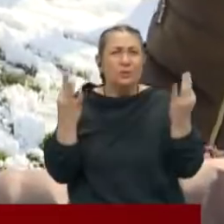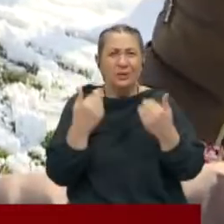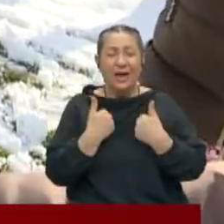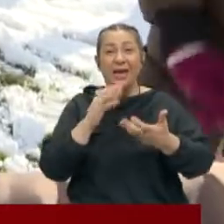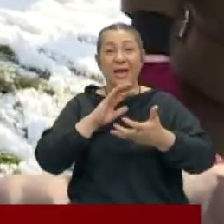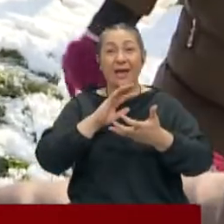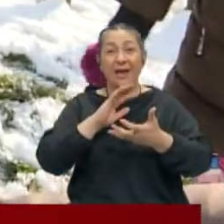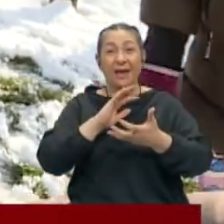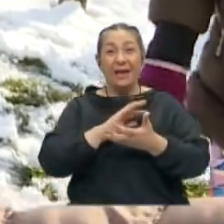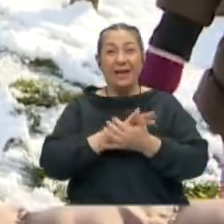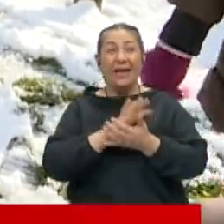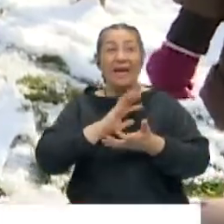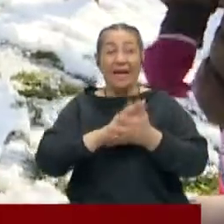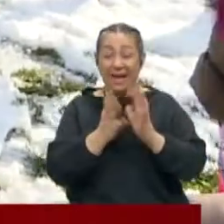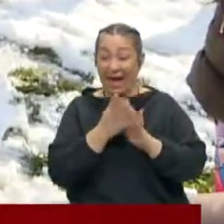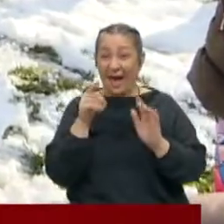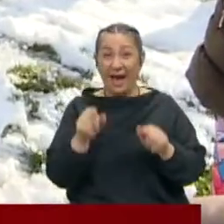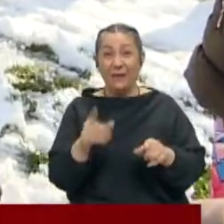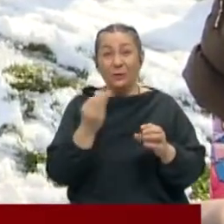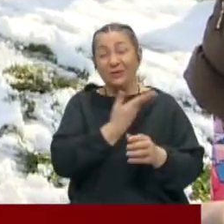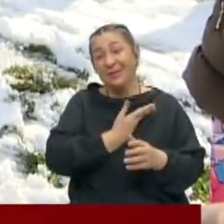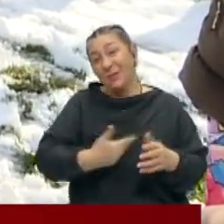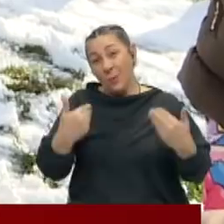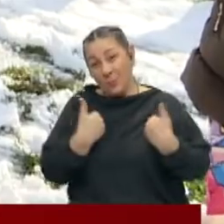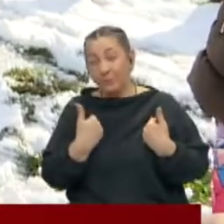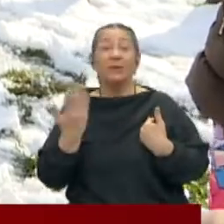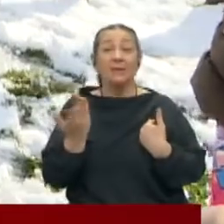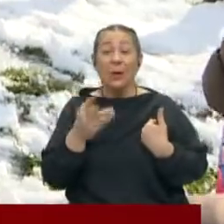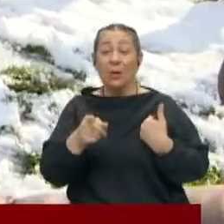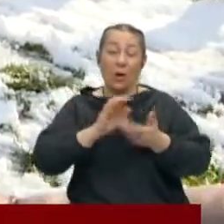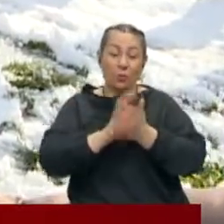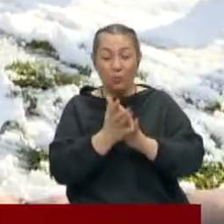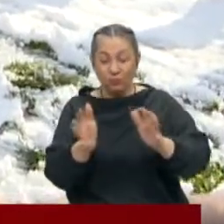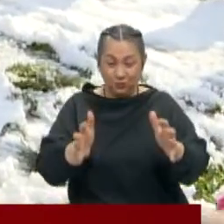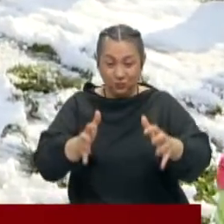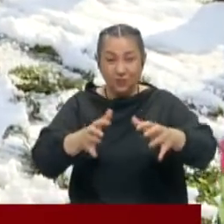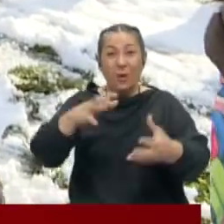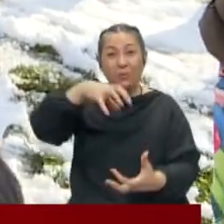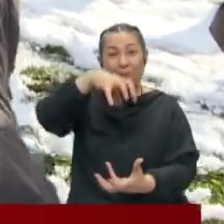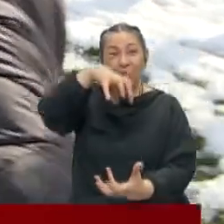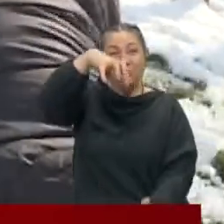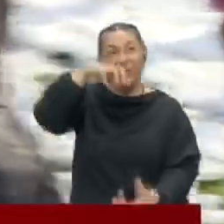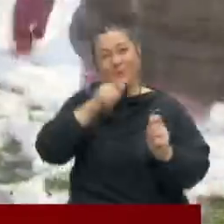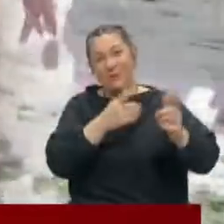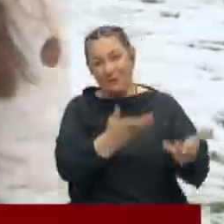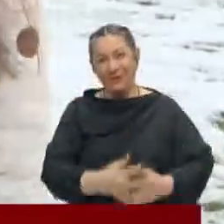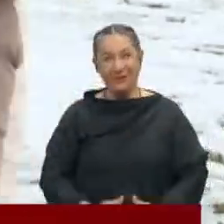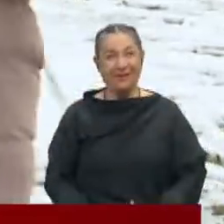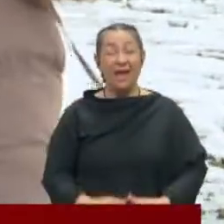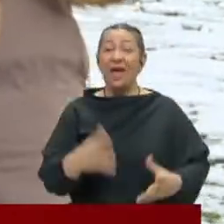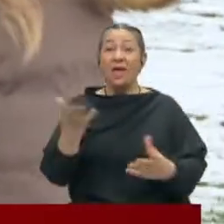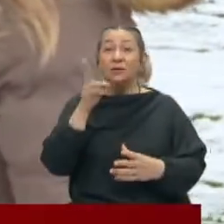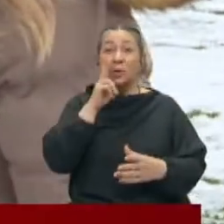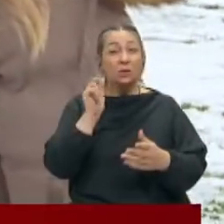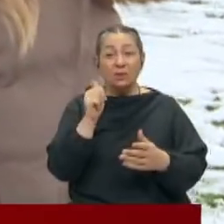oldum. Kara çok seviyorum çünkü. Sonra onunla kardan adam yapıyoruz. Hadi yapın bakalım o zaman. Vallahi en